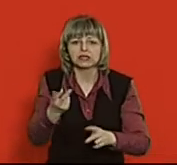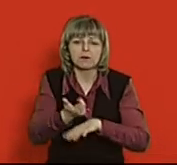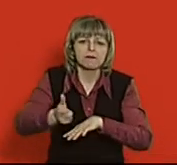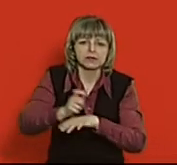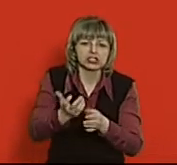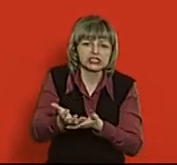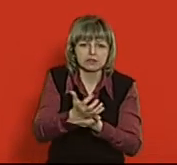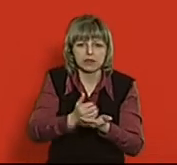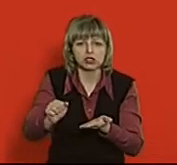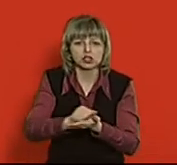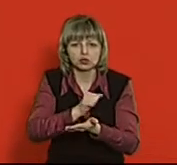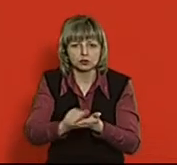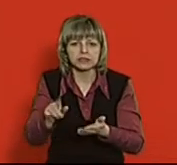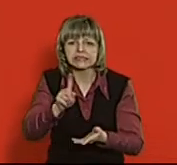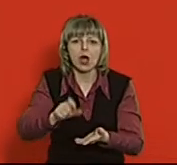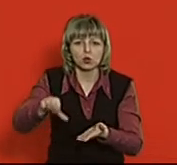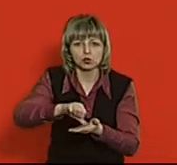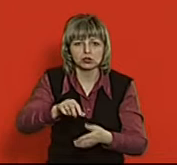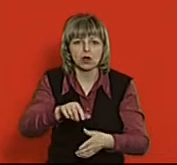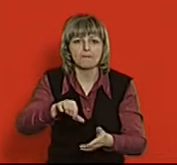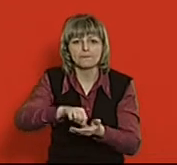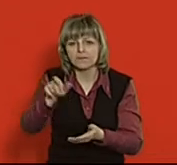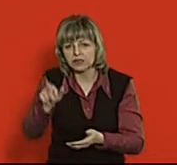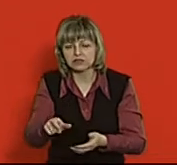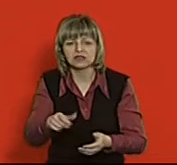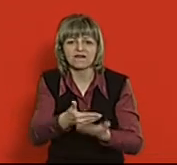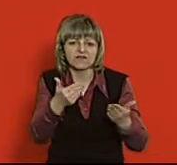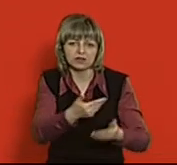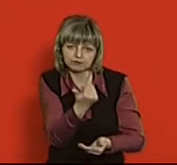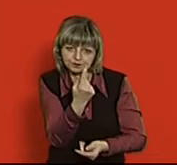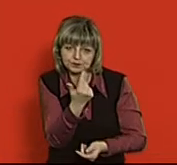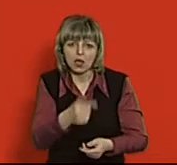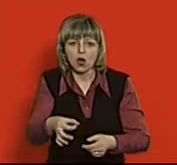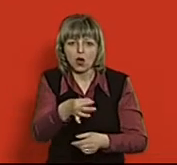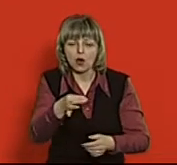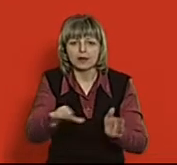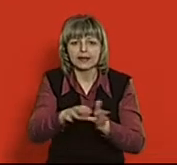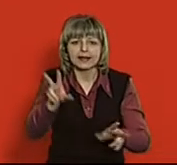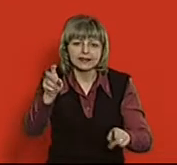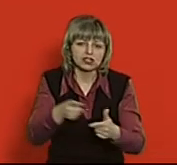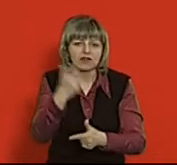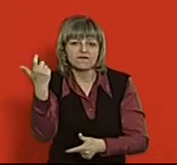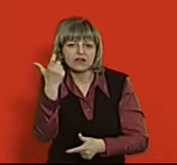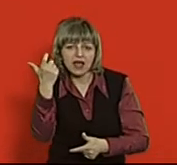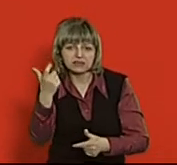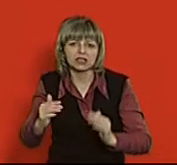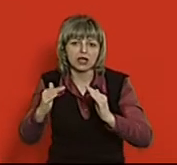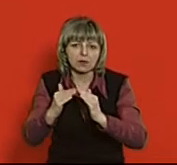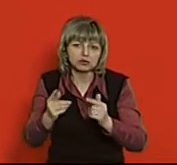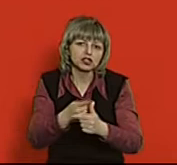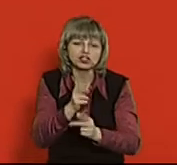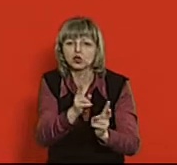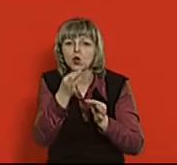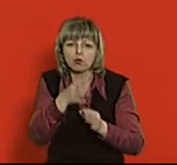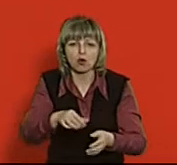пакет документів за участю представника обов'язково обленерго, власника чи наймача будинку чи будь-кого з членів